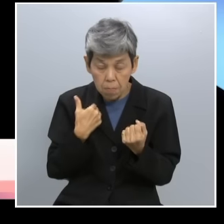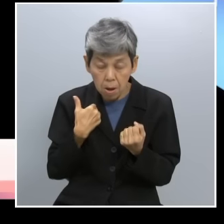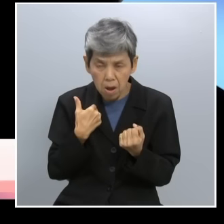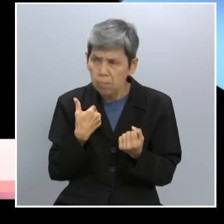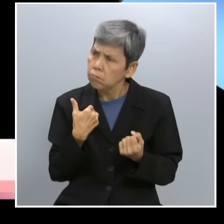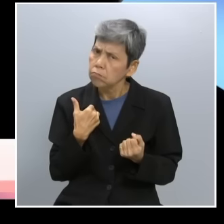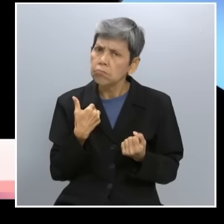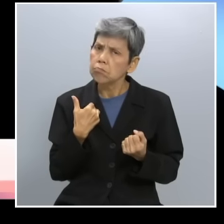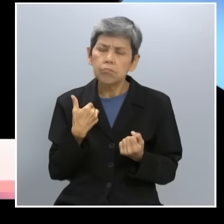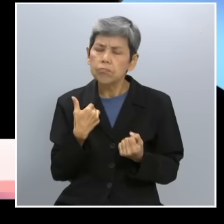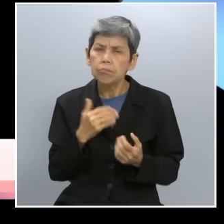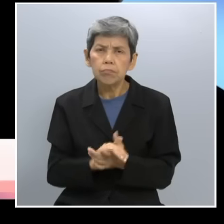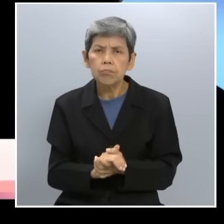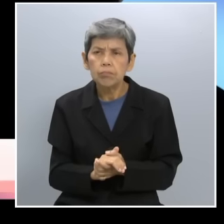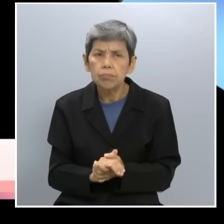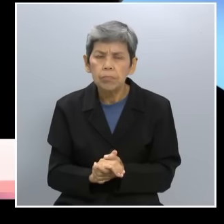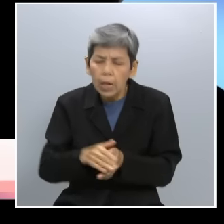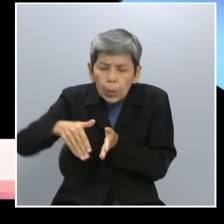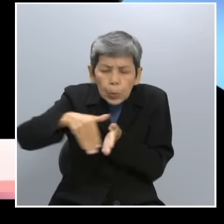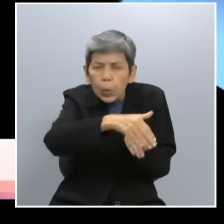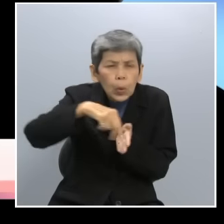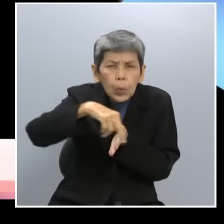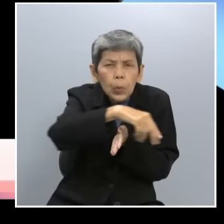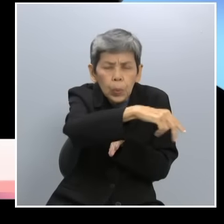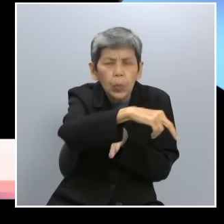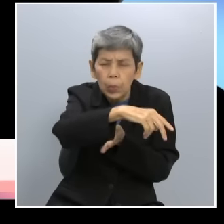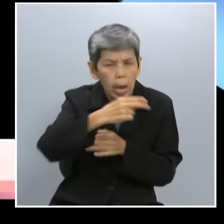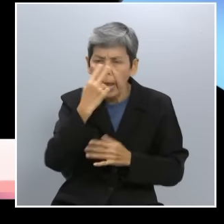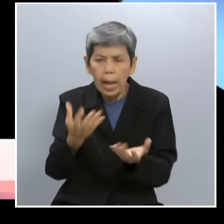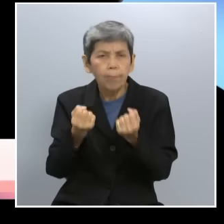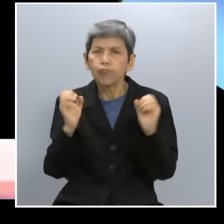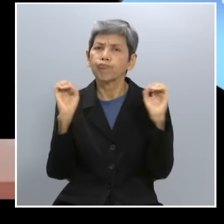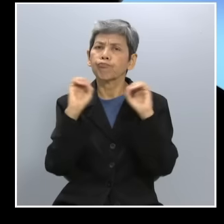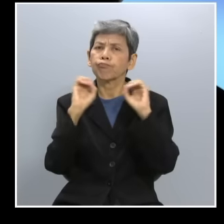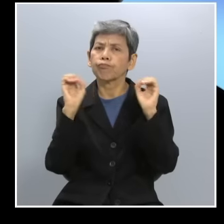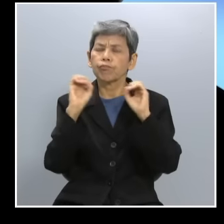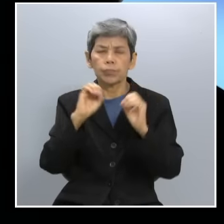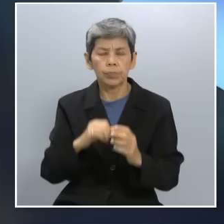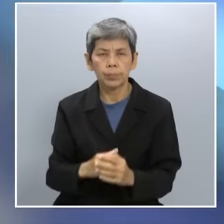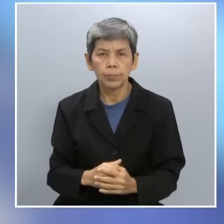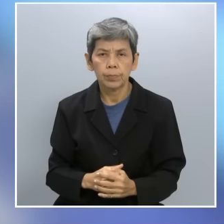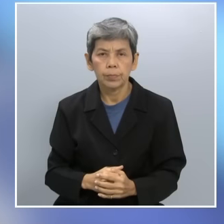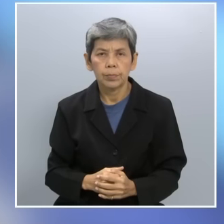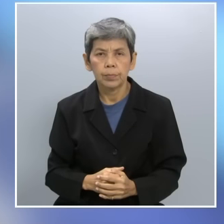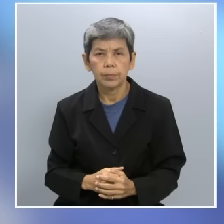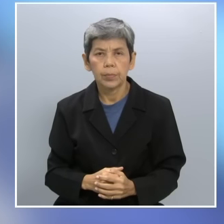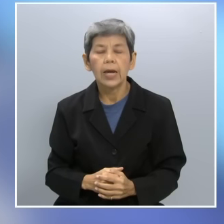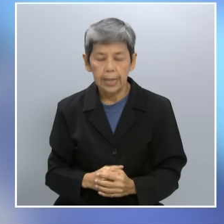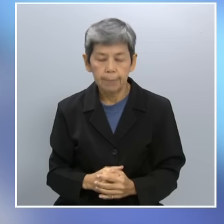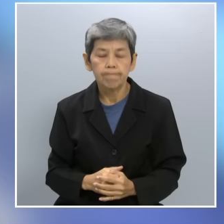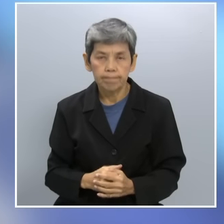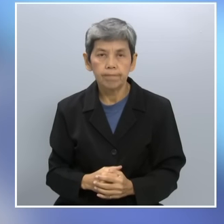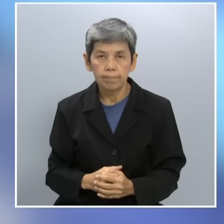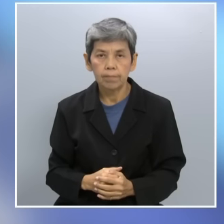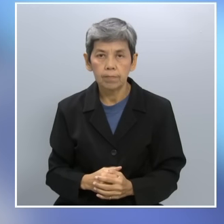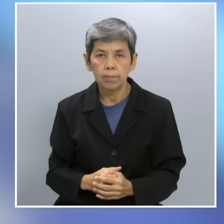เพล่างกระเป๋าเวิ่งไปเในซอยก็ก็ไม่เห็นมีใครมารับอ่ะค่ะเนี่ยครับคุณผู้ชม